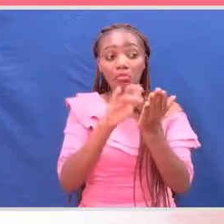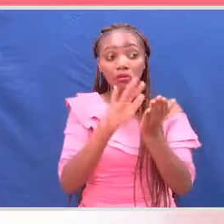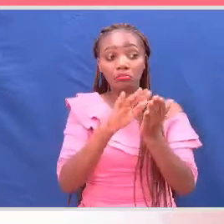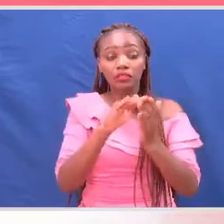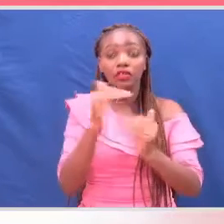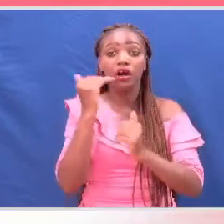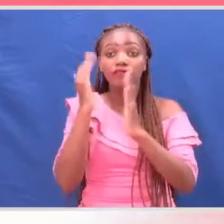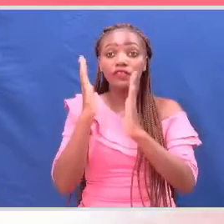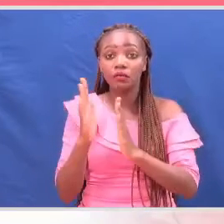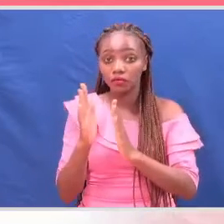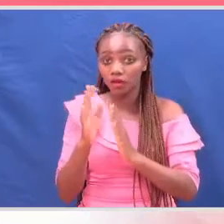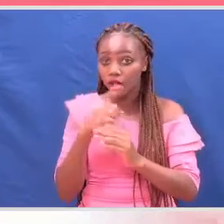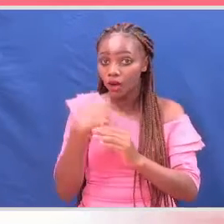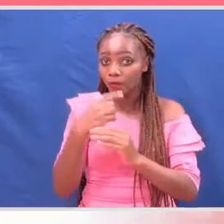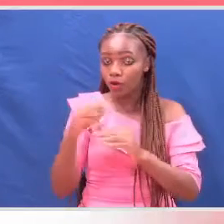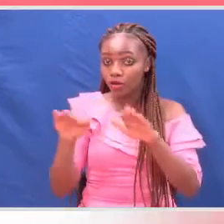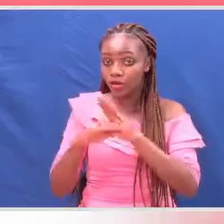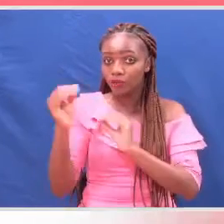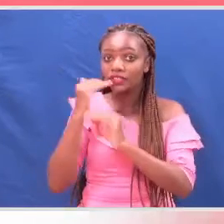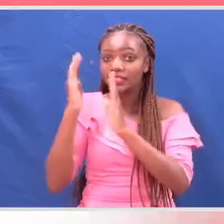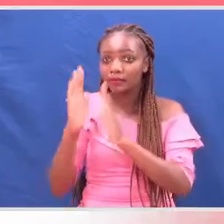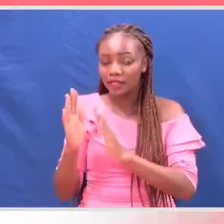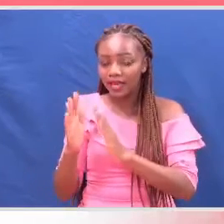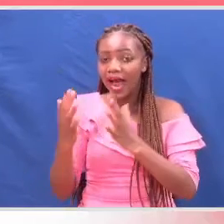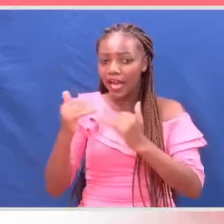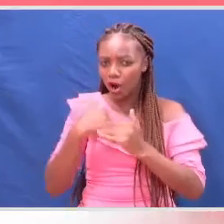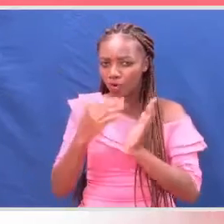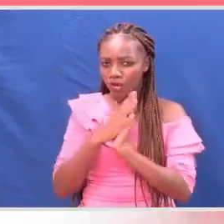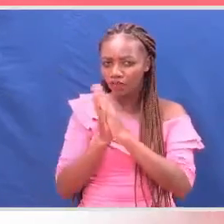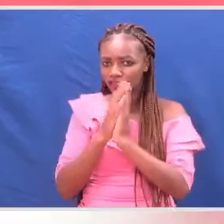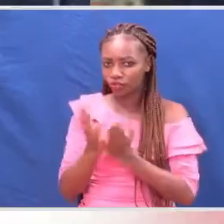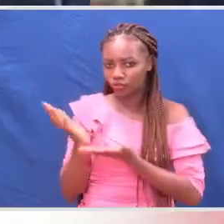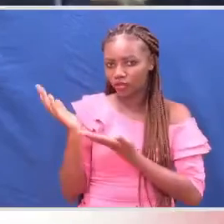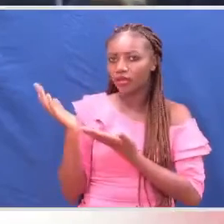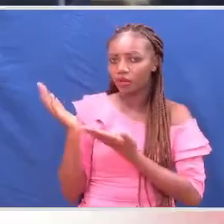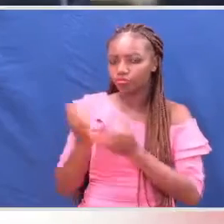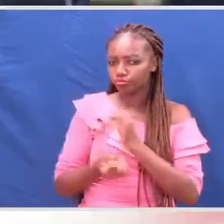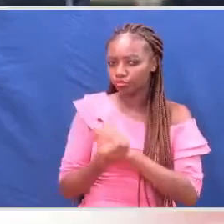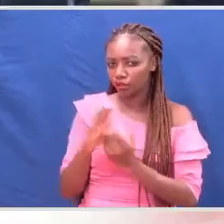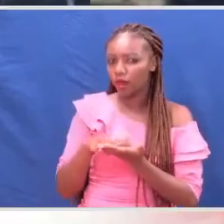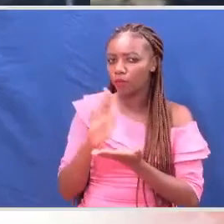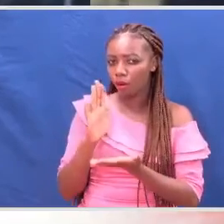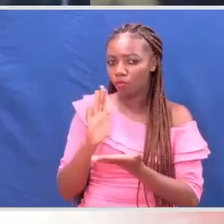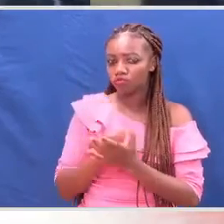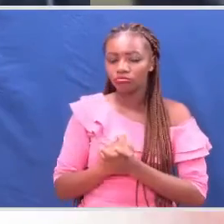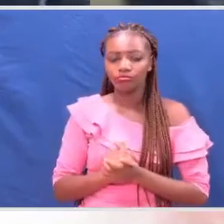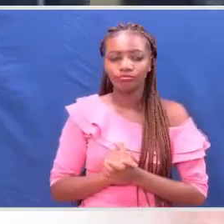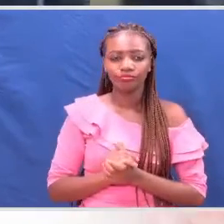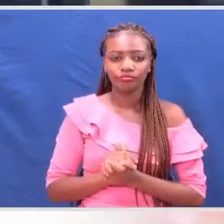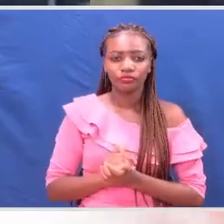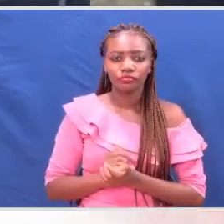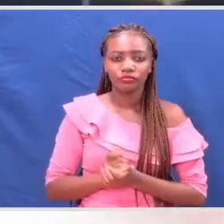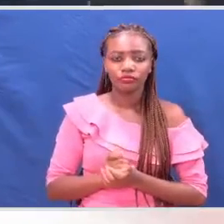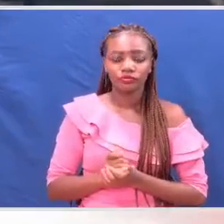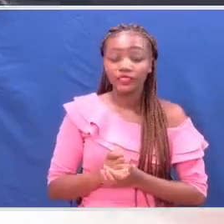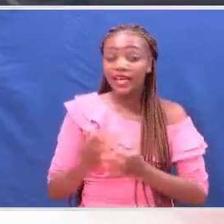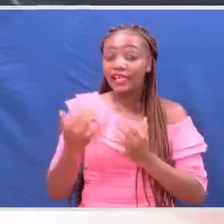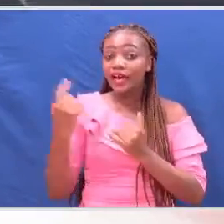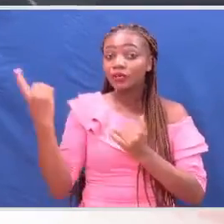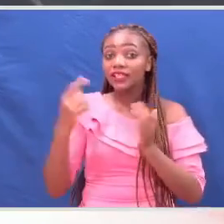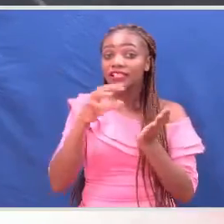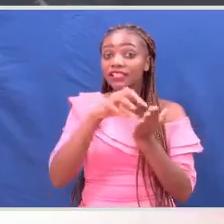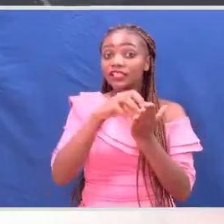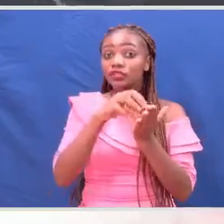kwake na naibu spika Zakari Njero. David Mothoka anatuarifu zaidi. Ndiyo